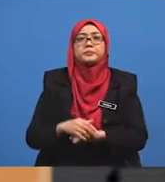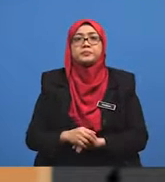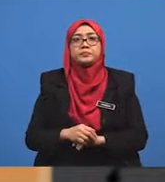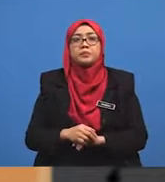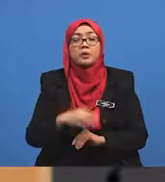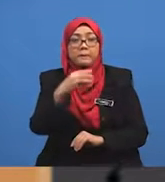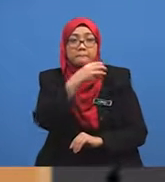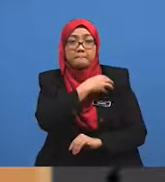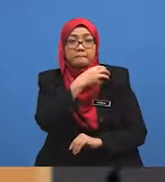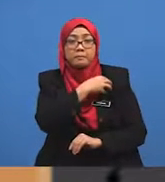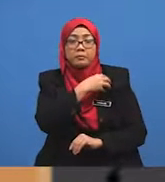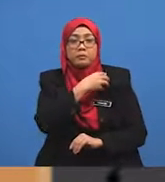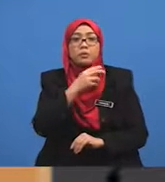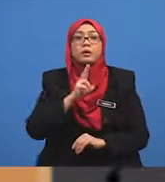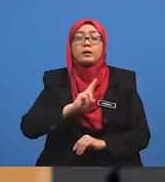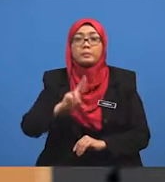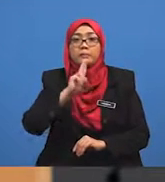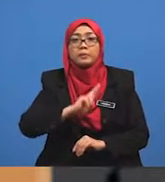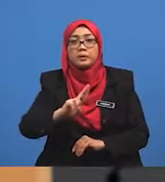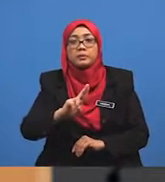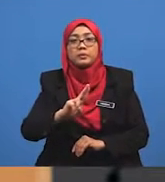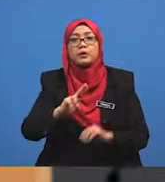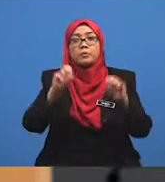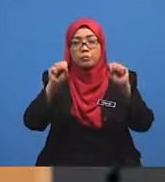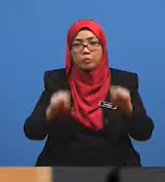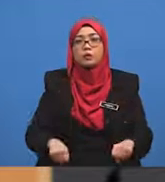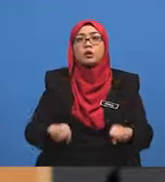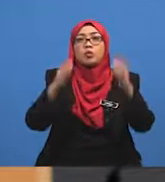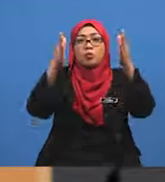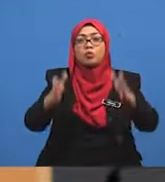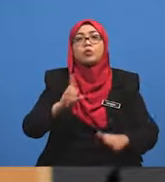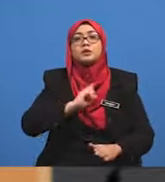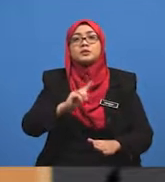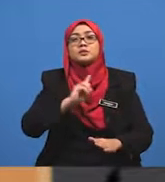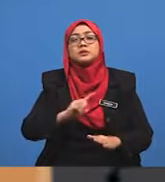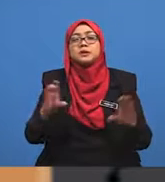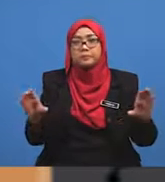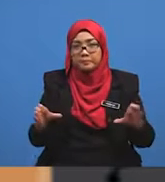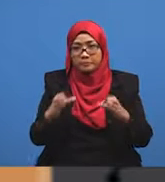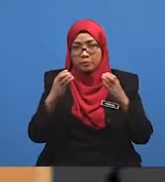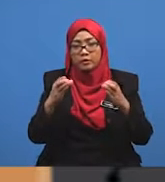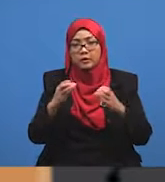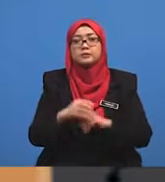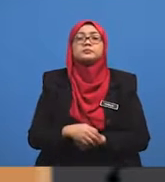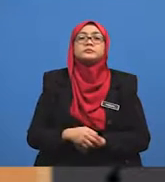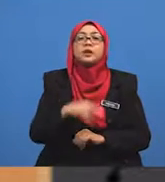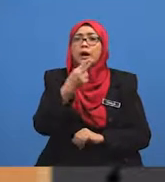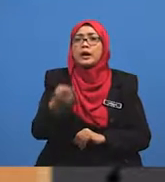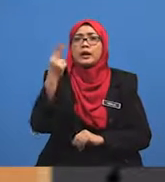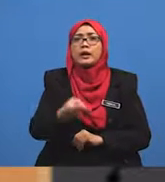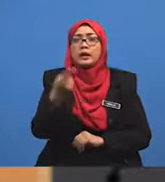agama dan yang sewaktu dengannya. Pekerjaan seperti ini bukan saja berkait rapat dengan agama Islam dan hal-hal